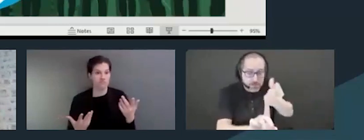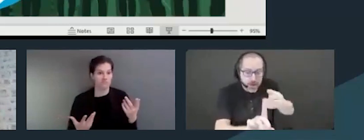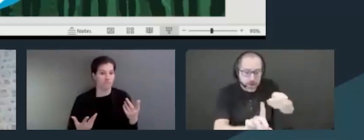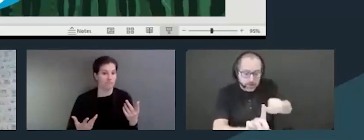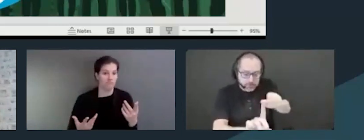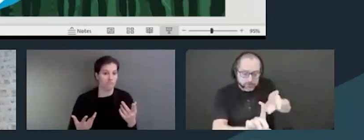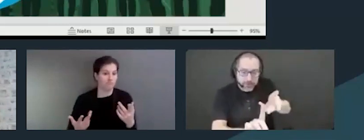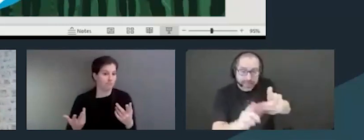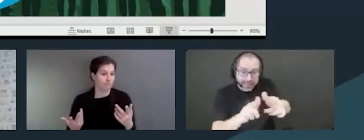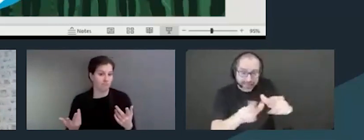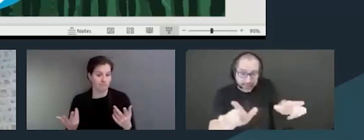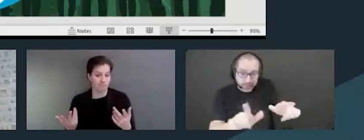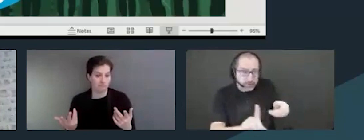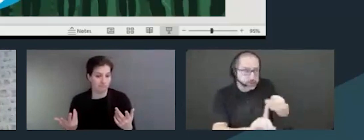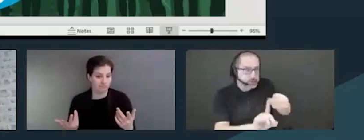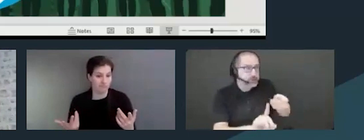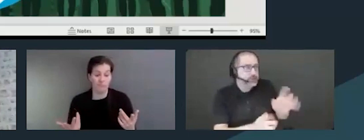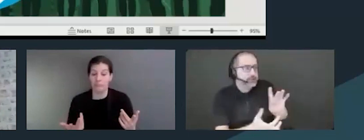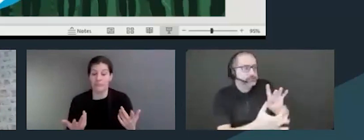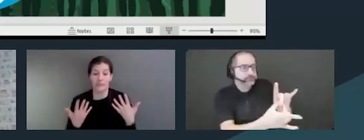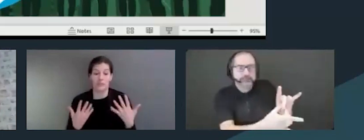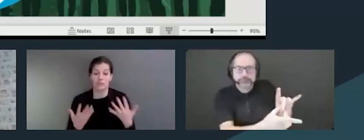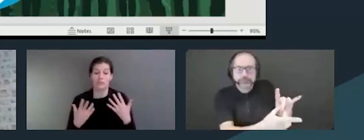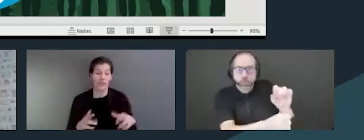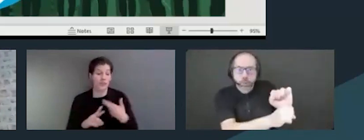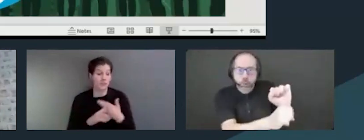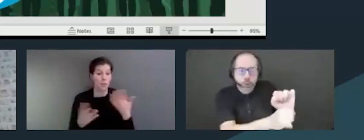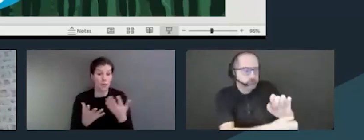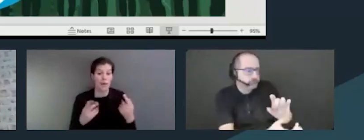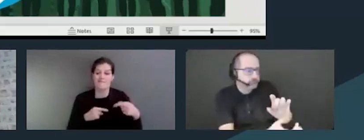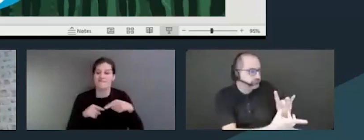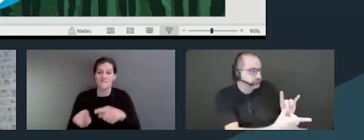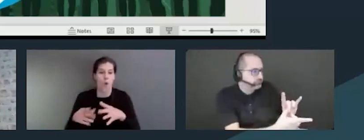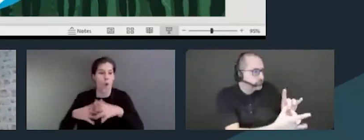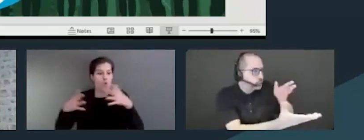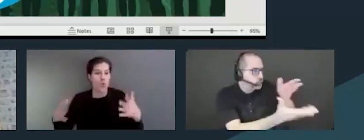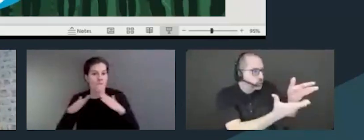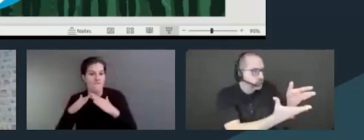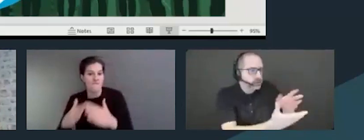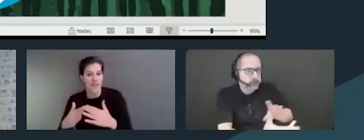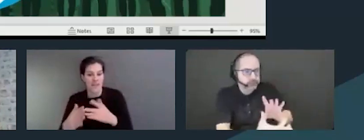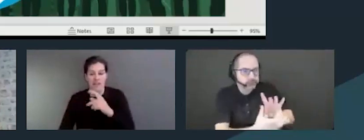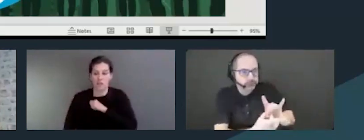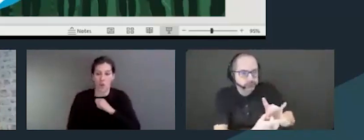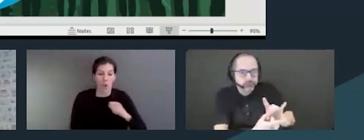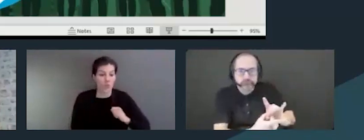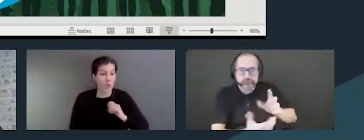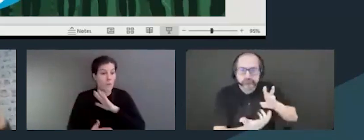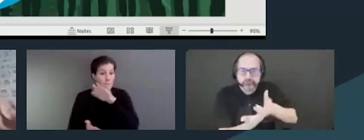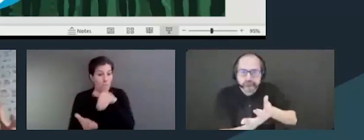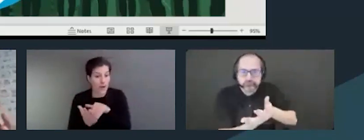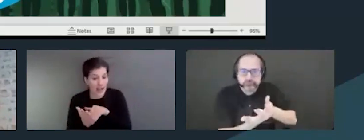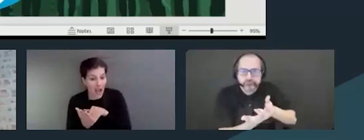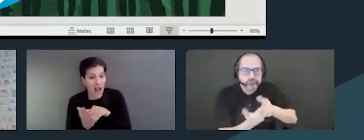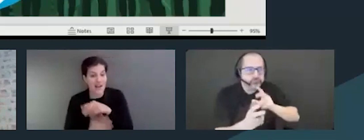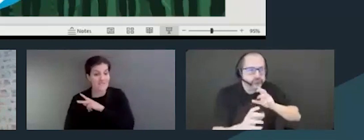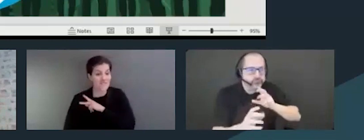donner l'opportunité d'avoir ce sentiment d'appartenance pour qu'ils soient en mesure de